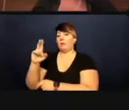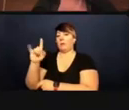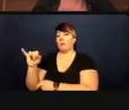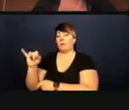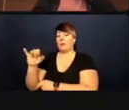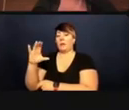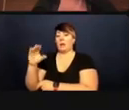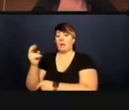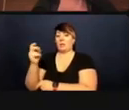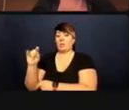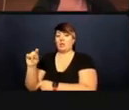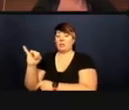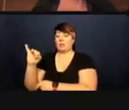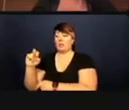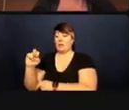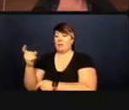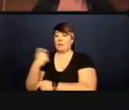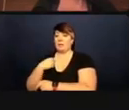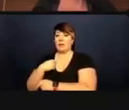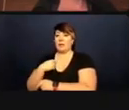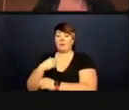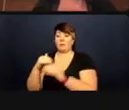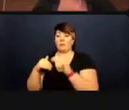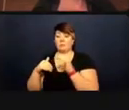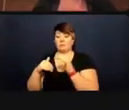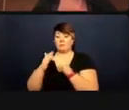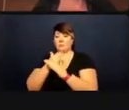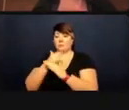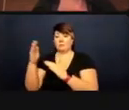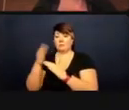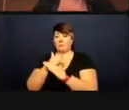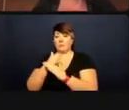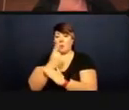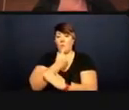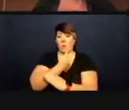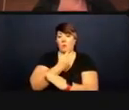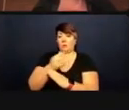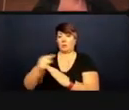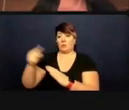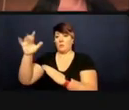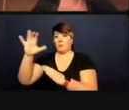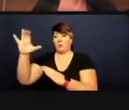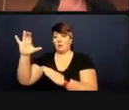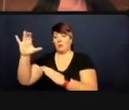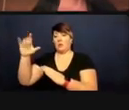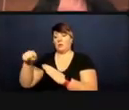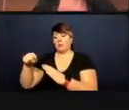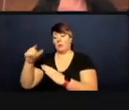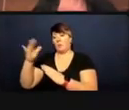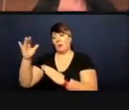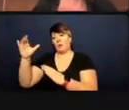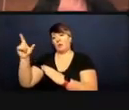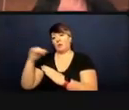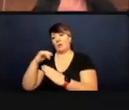yake. Kuna kama vile uwiano wa vifaa